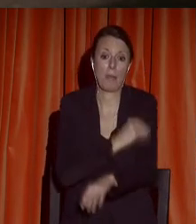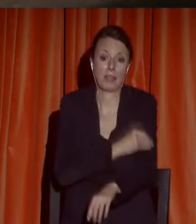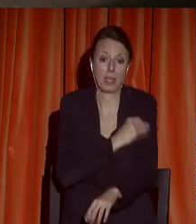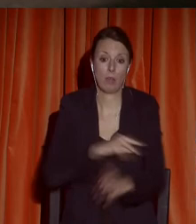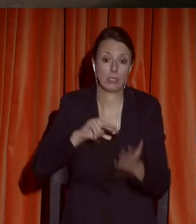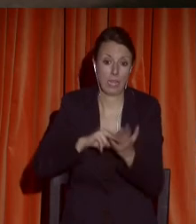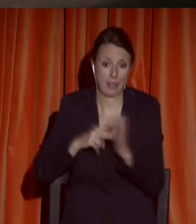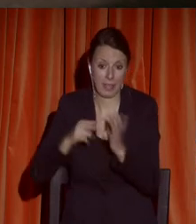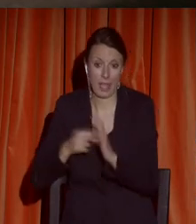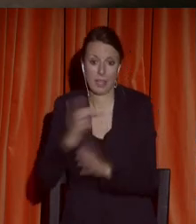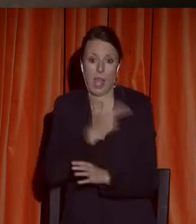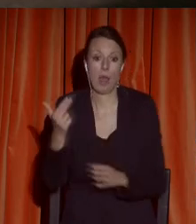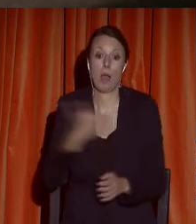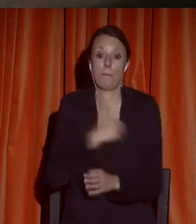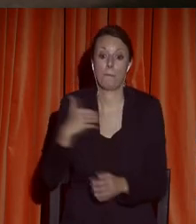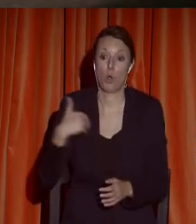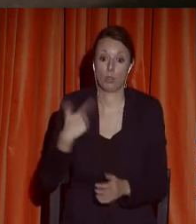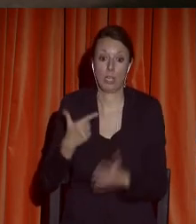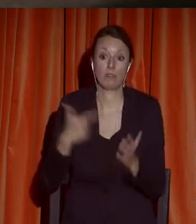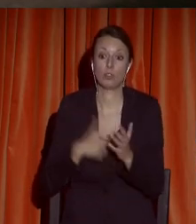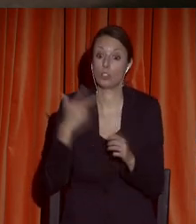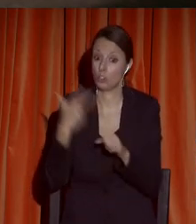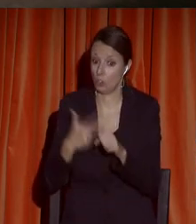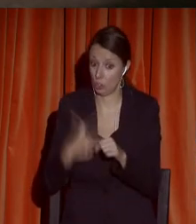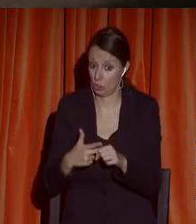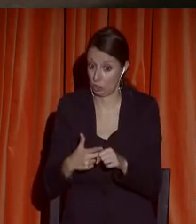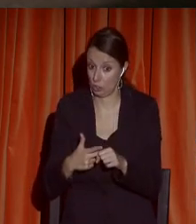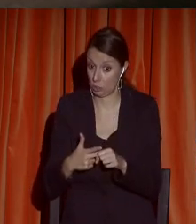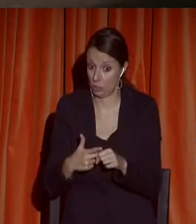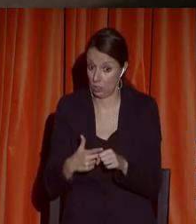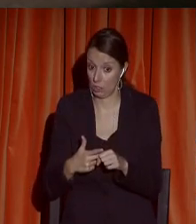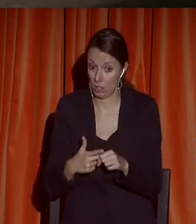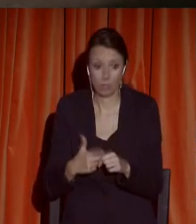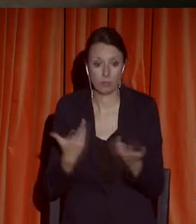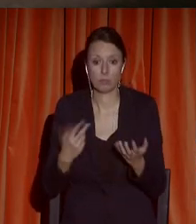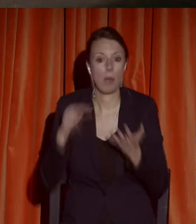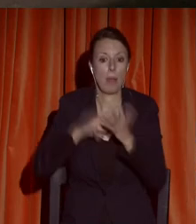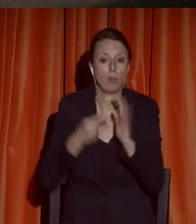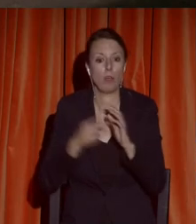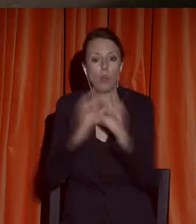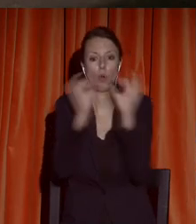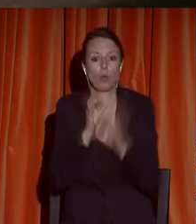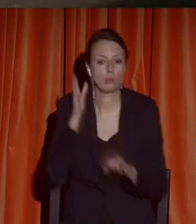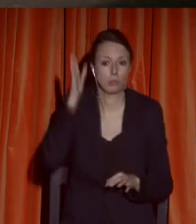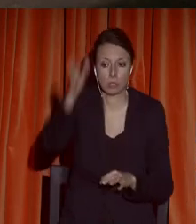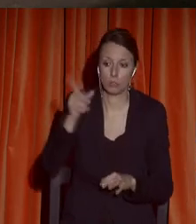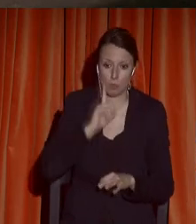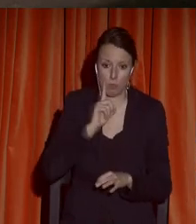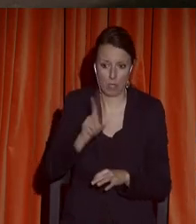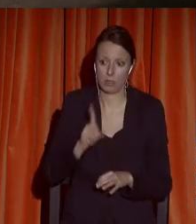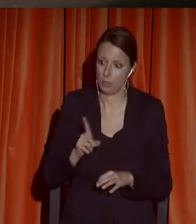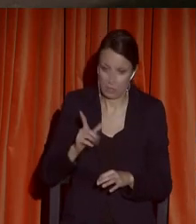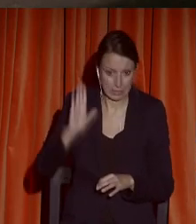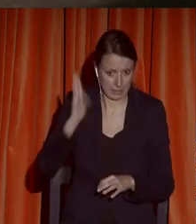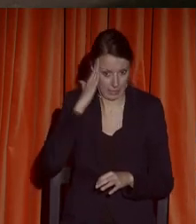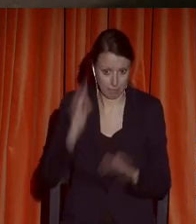rozwoju Polski 2030. Więc takie planowanie i wizja nie jest panu obca.